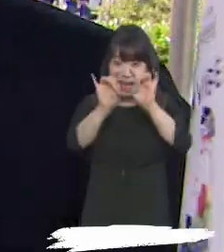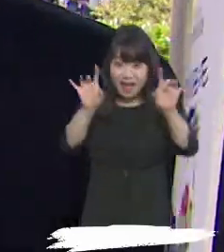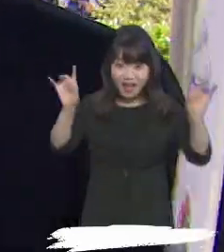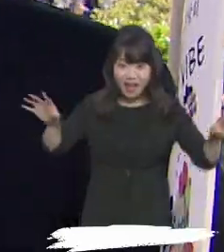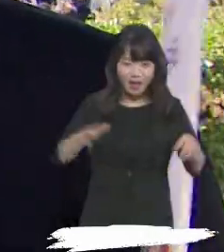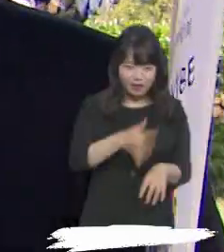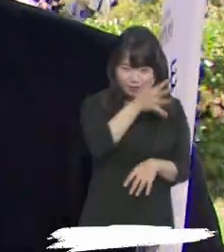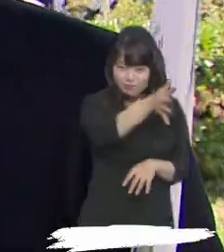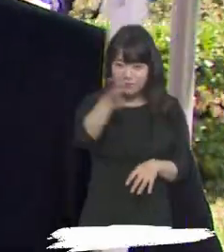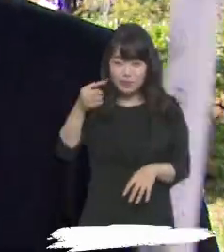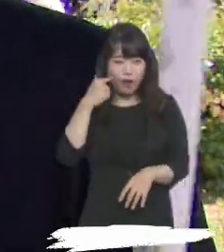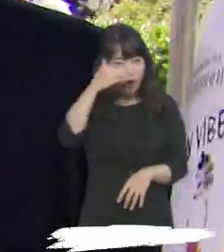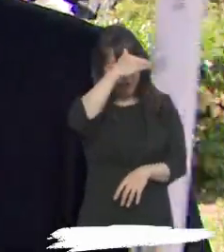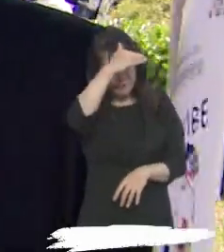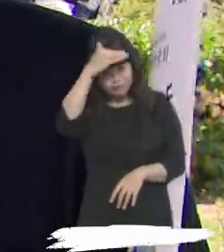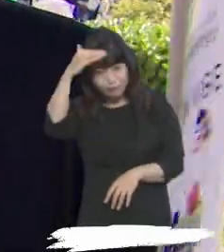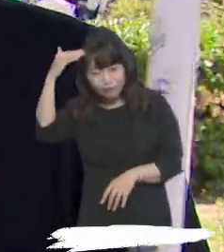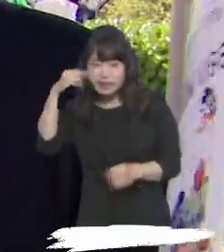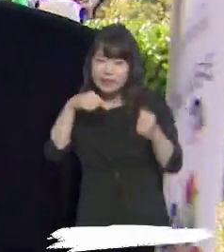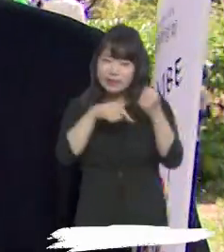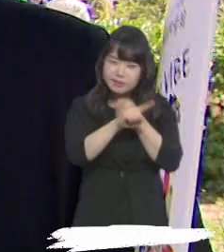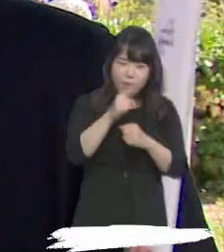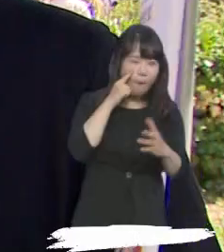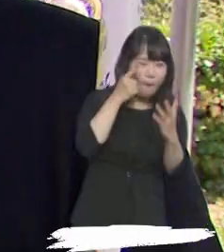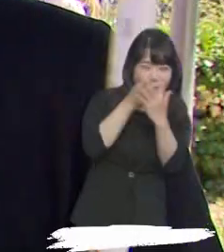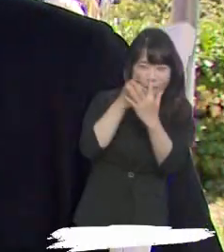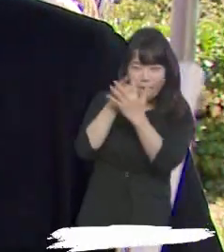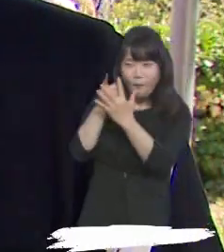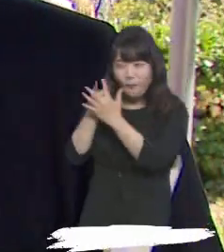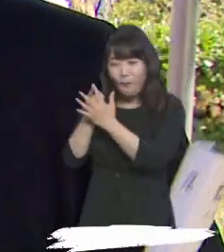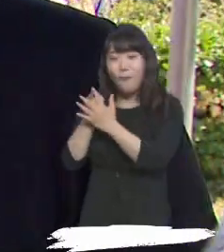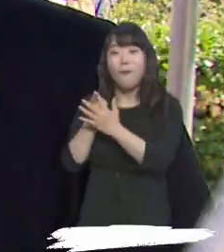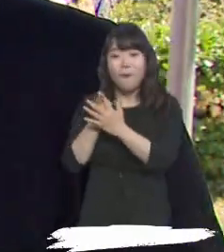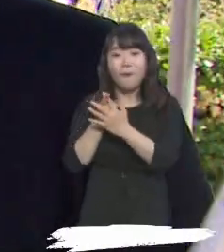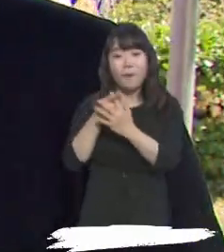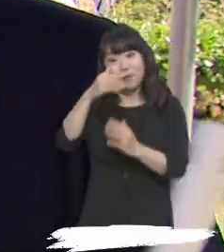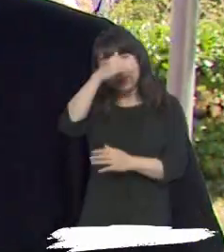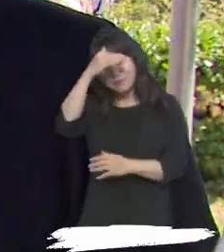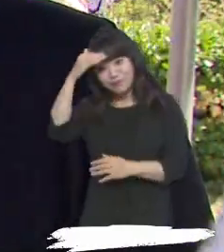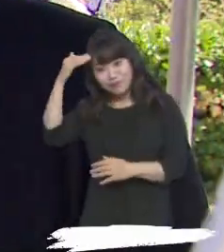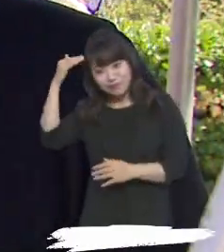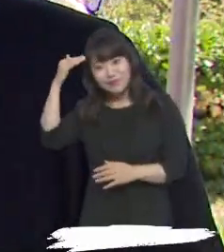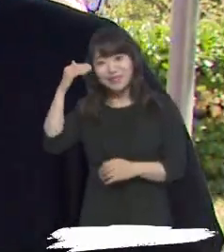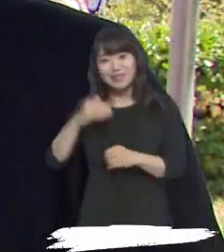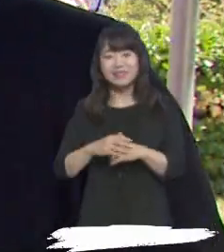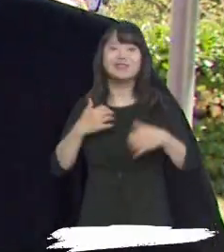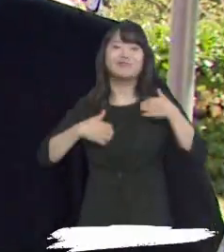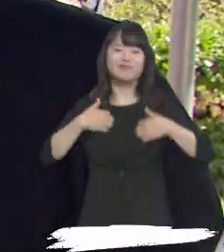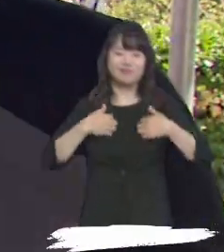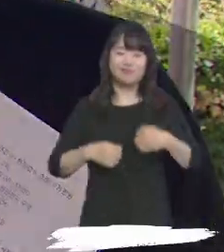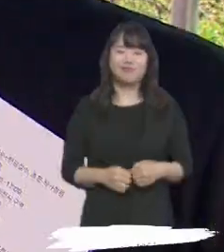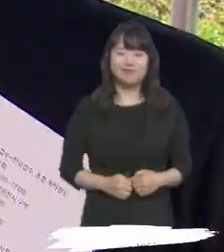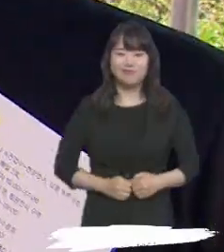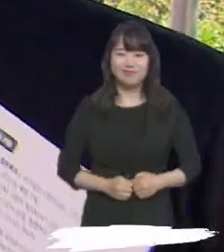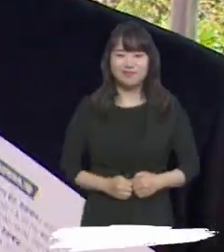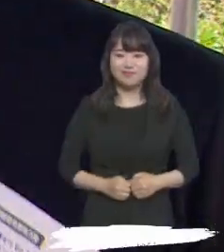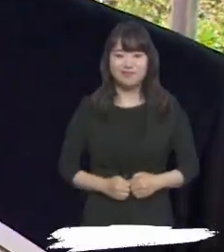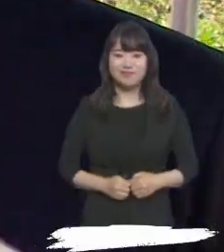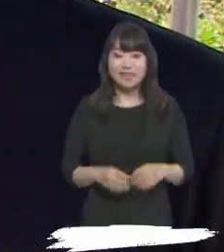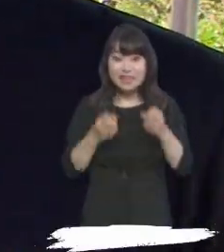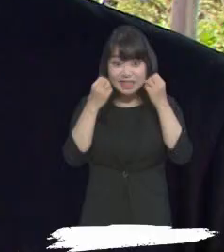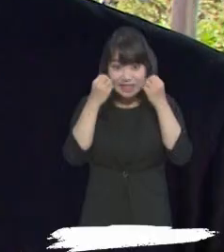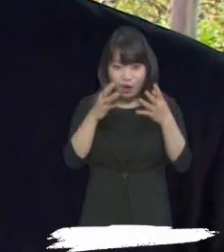정원 둘러보면서 뭔가 의미를 파악해보는 그런 것들 좀 생각해보는 이런 시간도 재밌는 것 같아요.